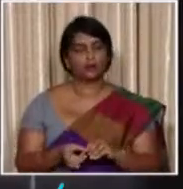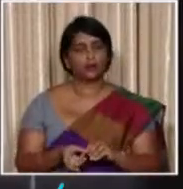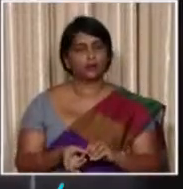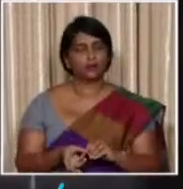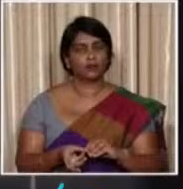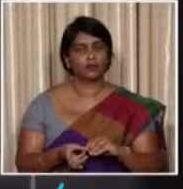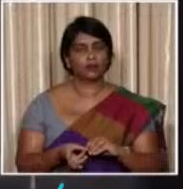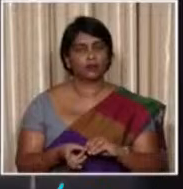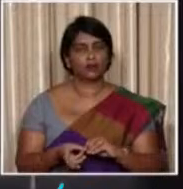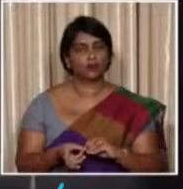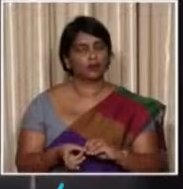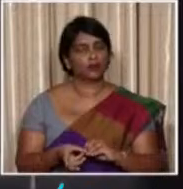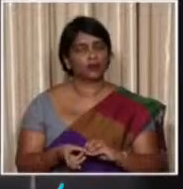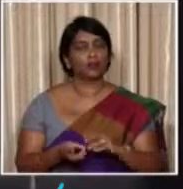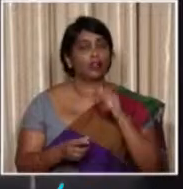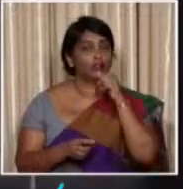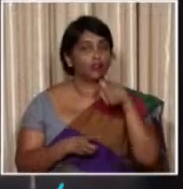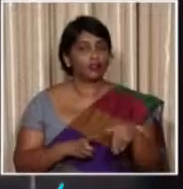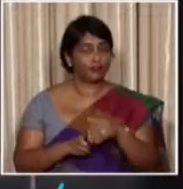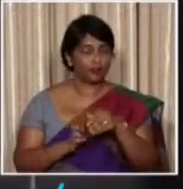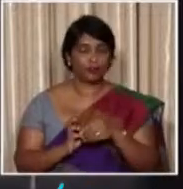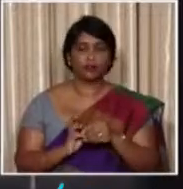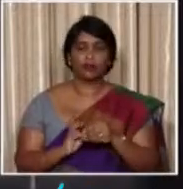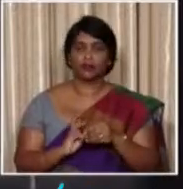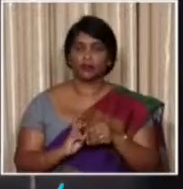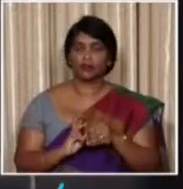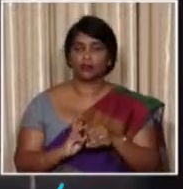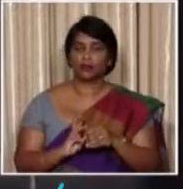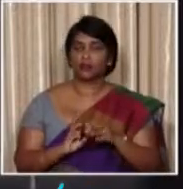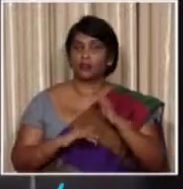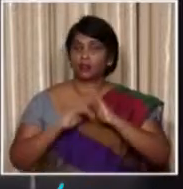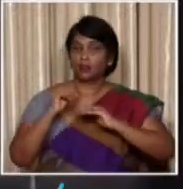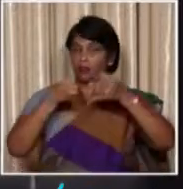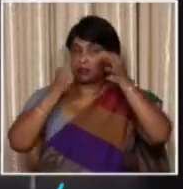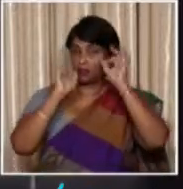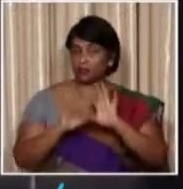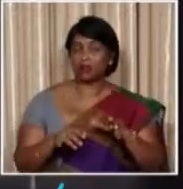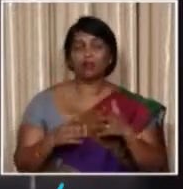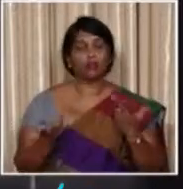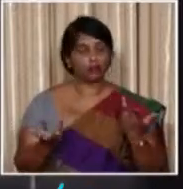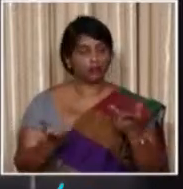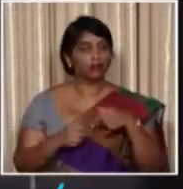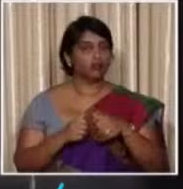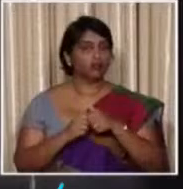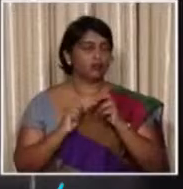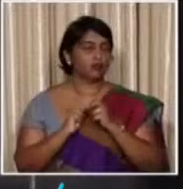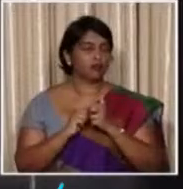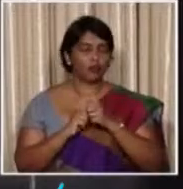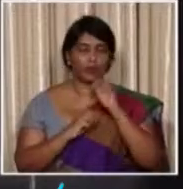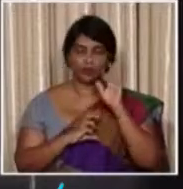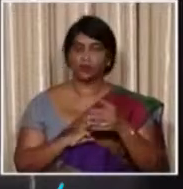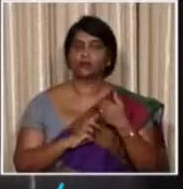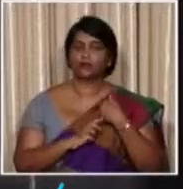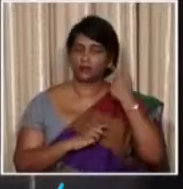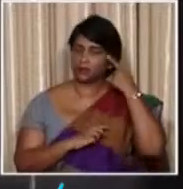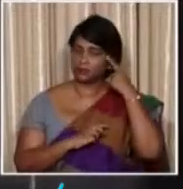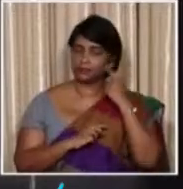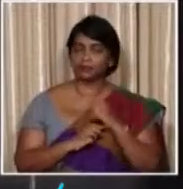අපි වාරි මාර්ග ක්‍රමවේද හරියට පවත්වාගෙන යන්නේ නැති නිසා මේ තත්ත්වයට මුහුණ දෙනවා කියලා තමයි අපි